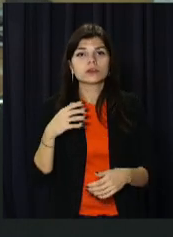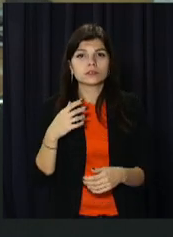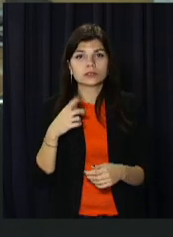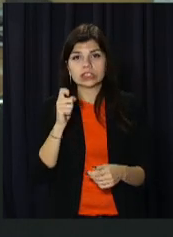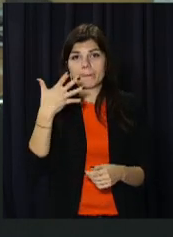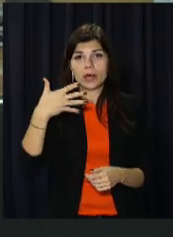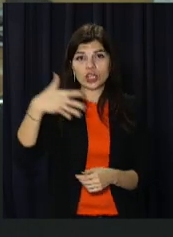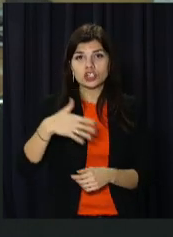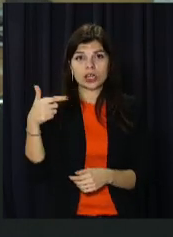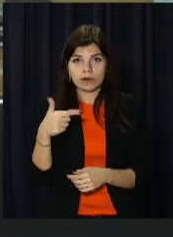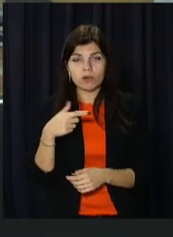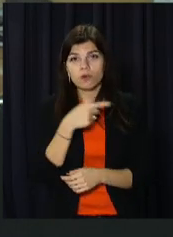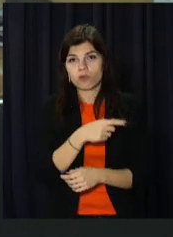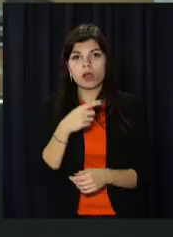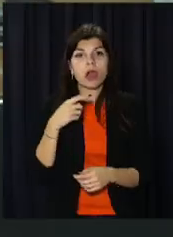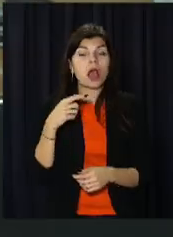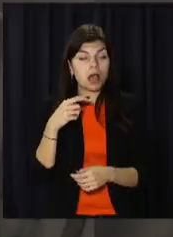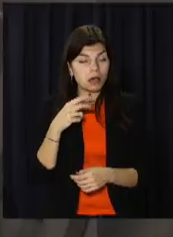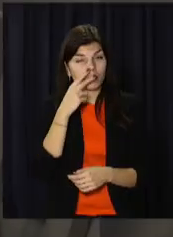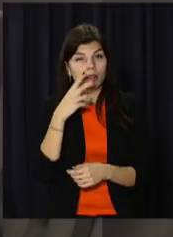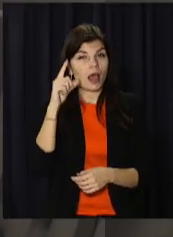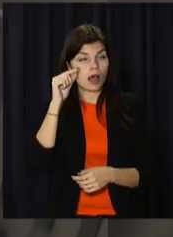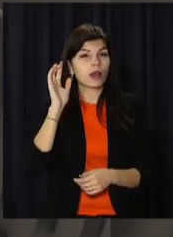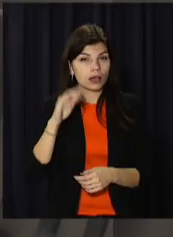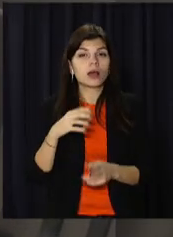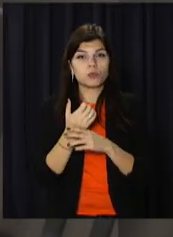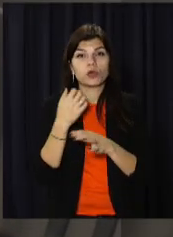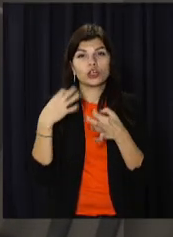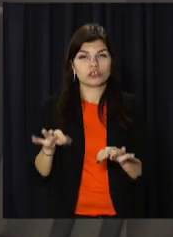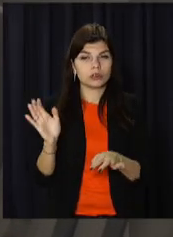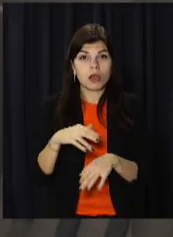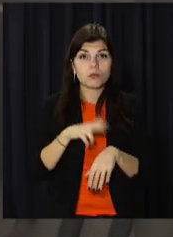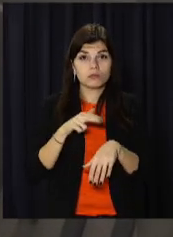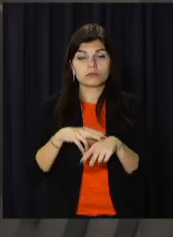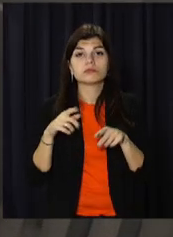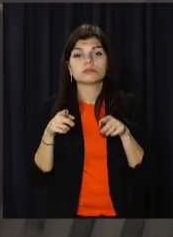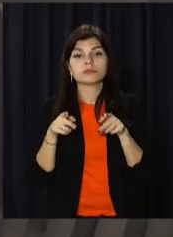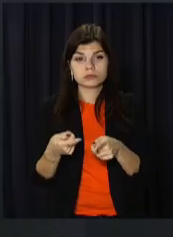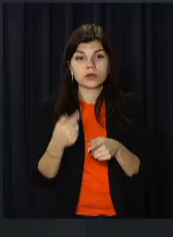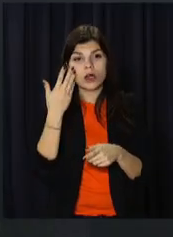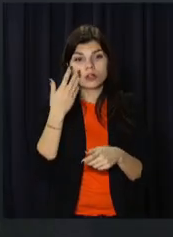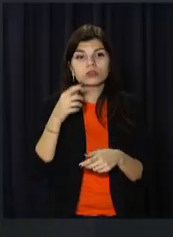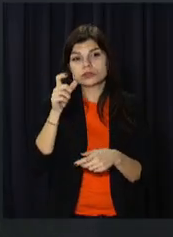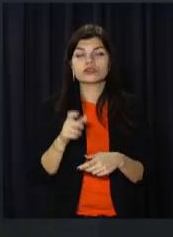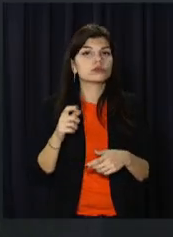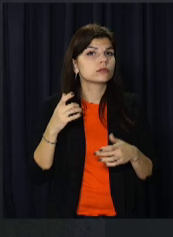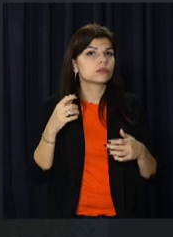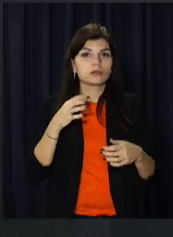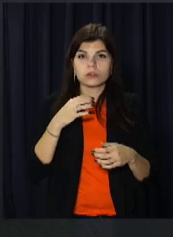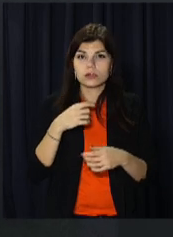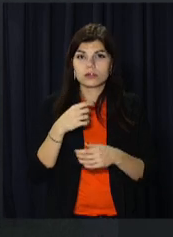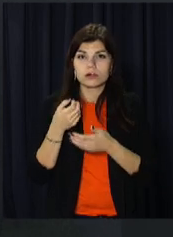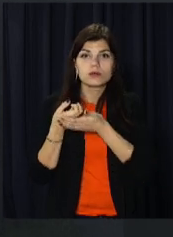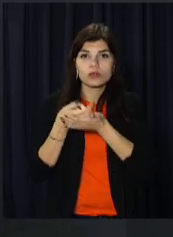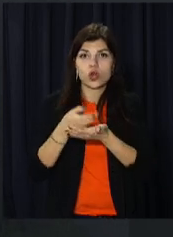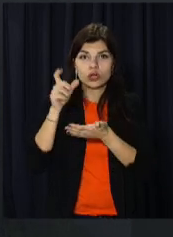За 5 тисяч гривень він заплющував очі на заборону. Правоохоронці затримали зловмисника, коли він категорично відмовлявся